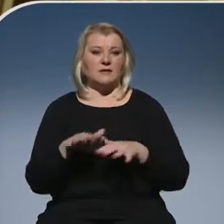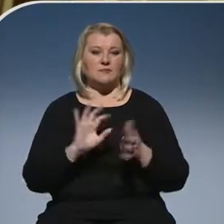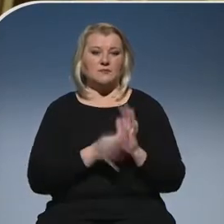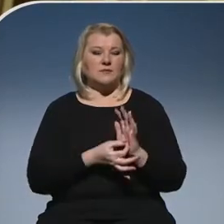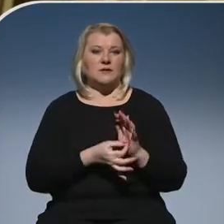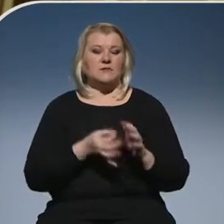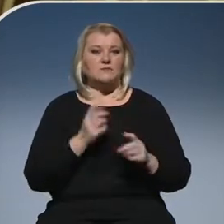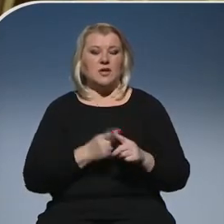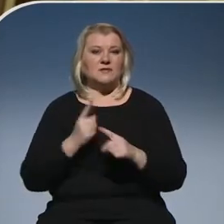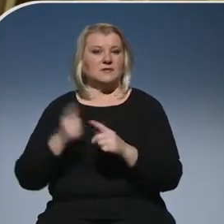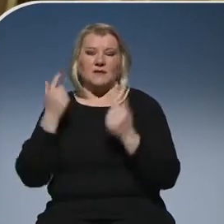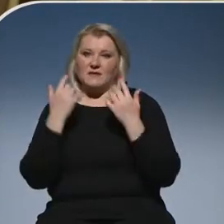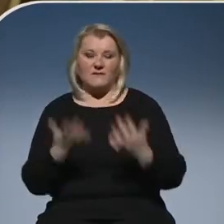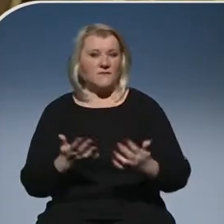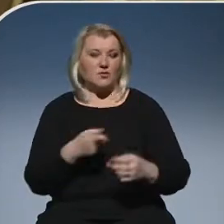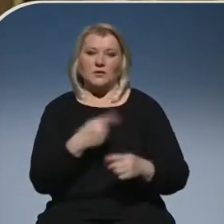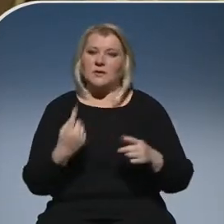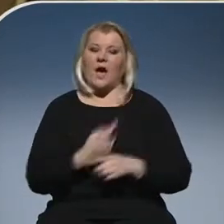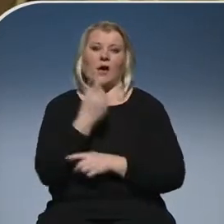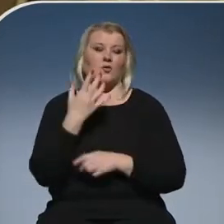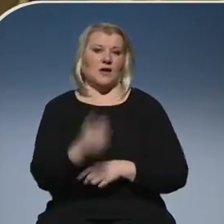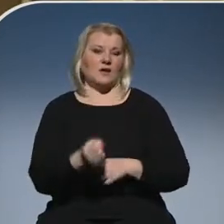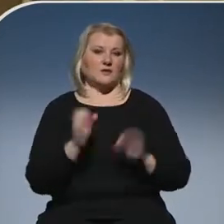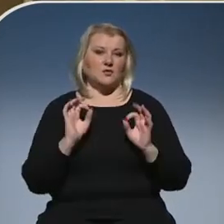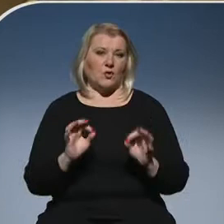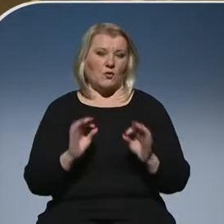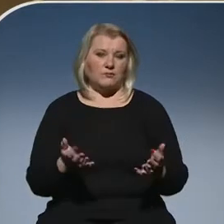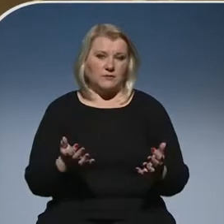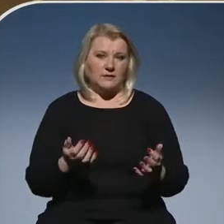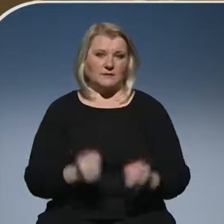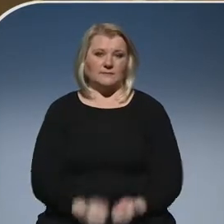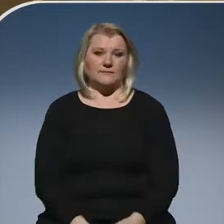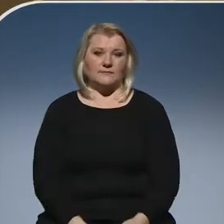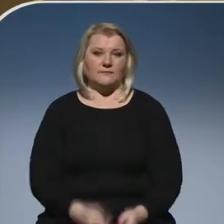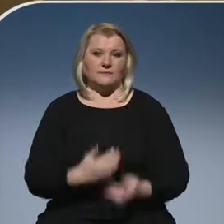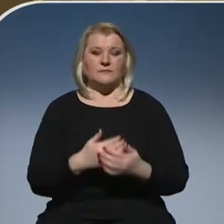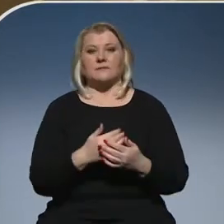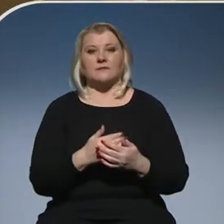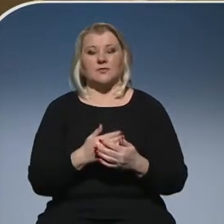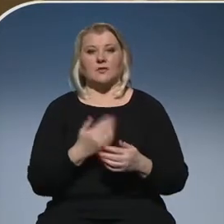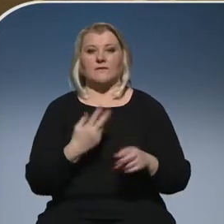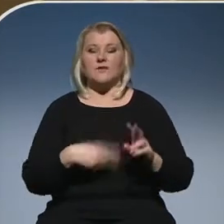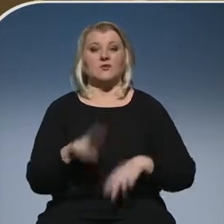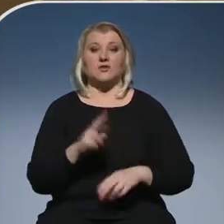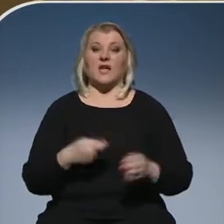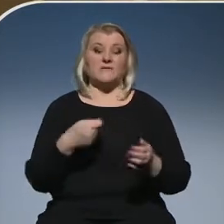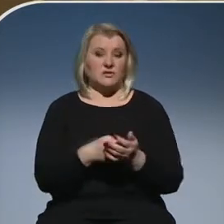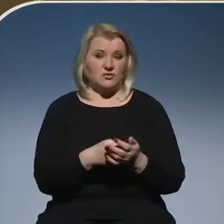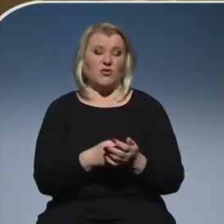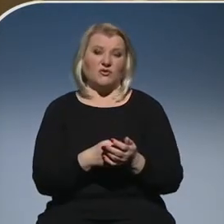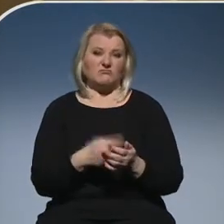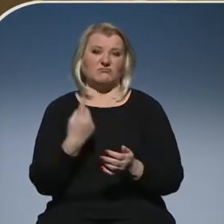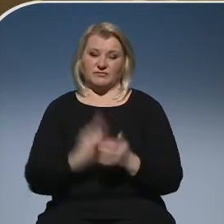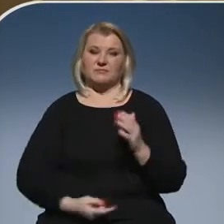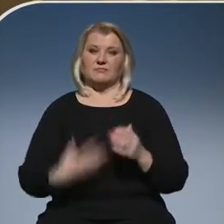přesně vysledovat, kdy je ten vrchol, kdy je naopak ta vhodná příležitost k nákupu. A většina investorů na tom